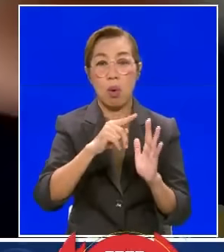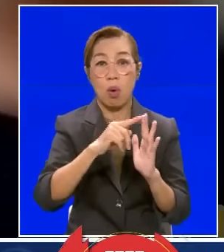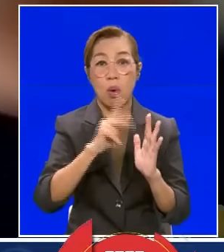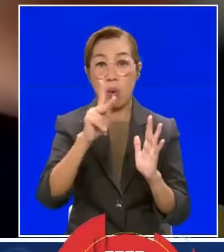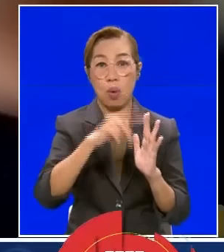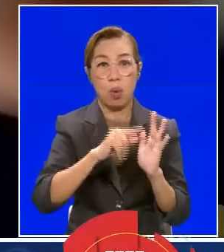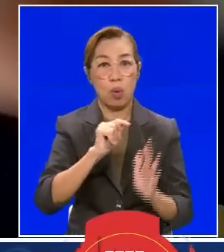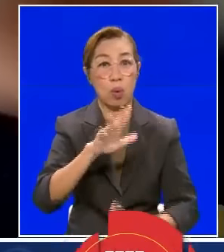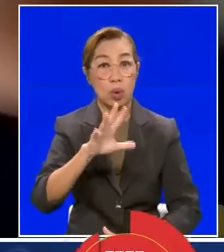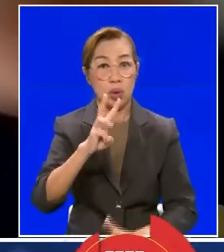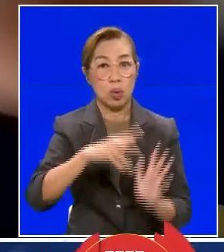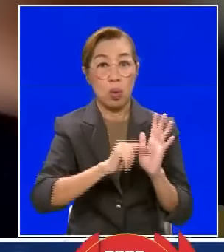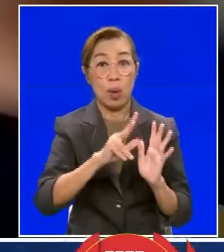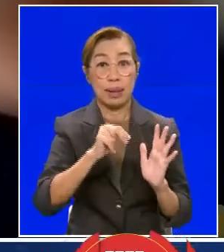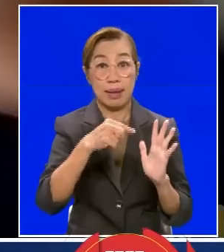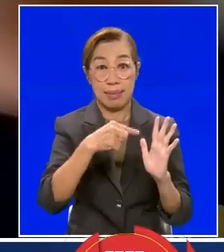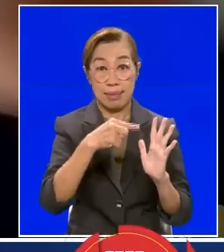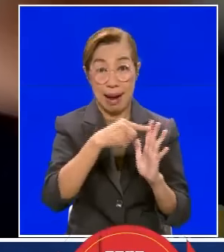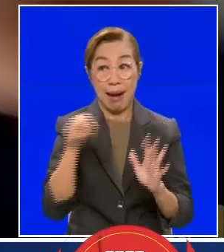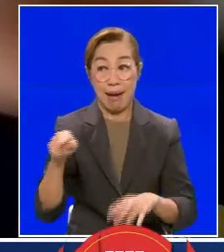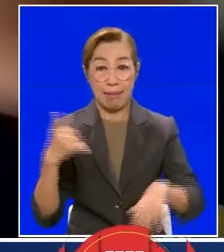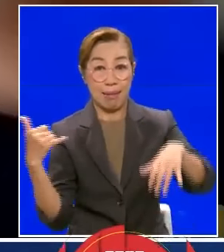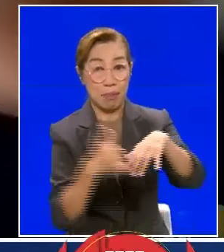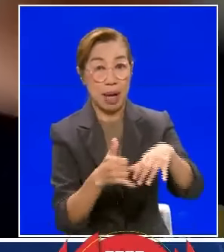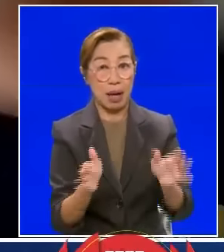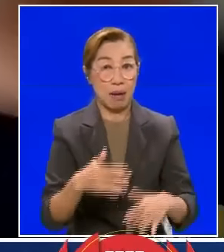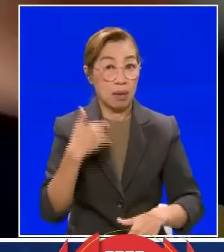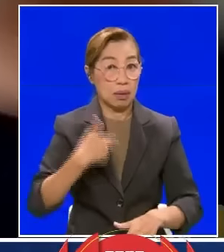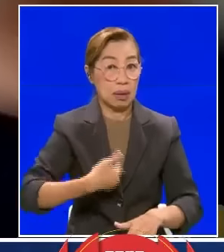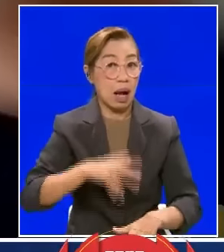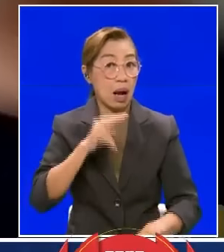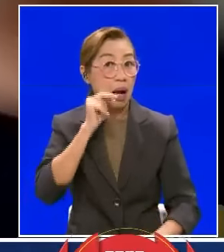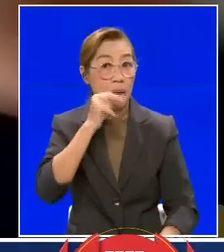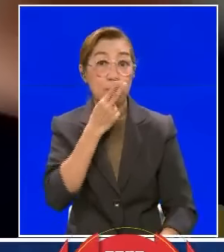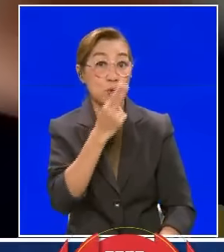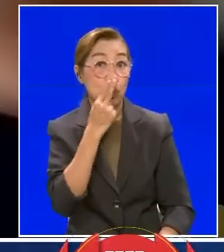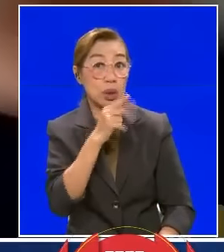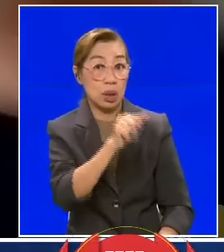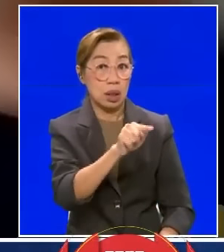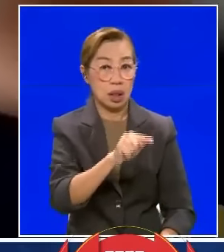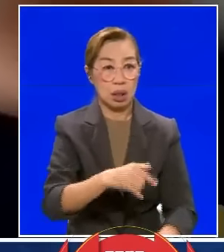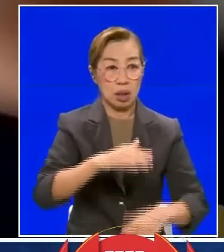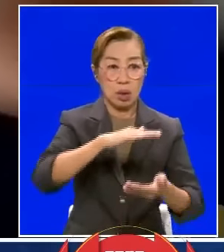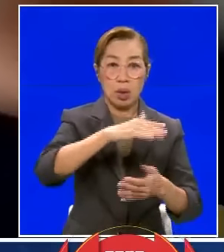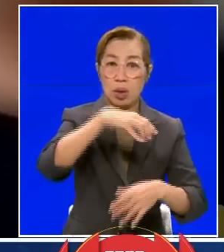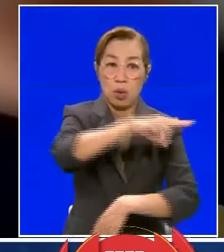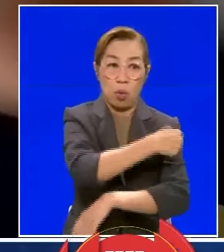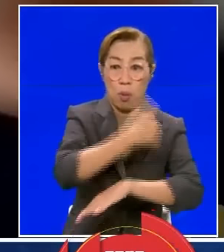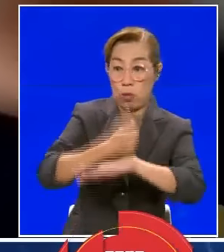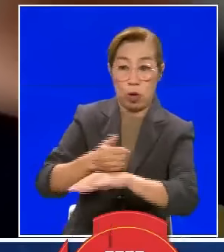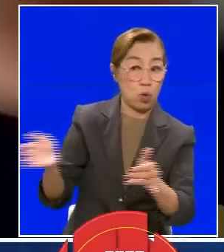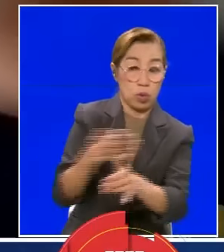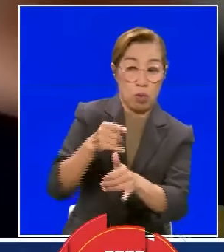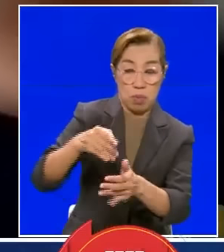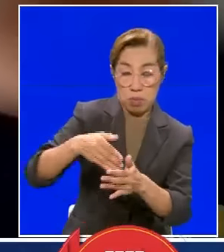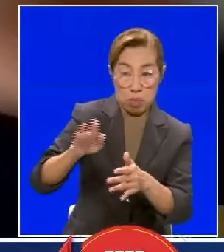ข่าวเลยค่ะที่บอกว่ามีการซ้อมด้วยนะคะแล้วก็ให้ล่อนจ้อนออกจากโรงพยาบาลทางฝั่งของนักเรียนคุณ